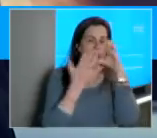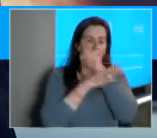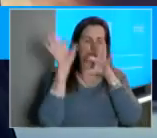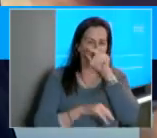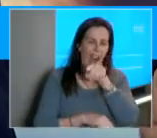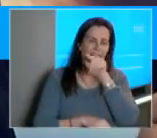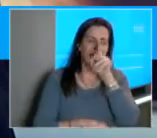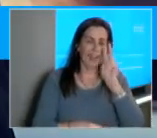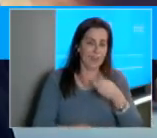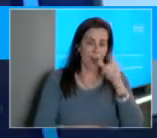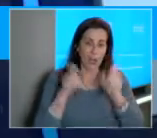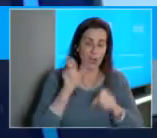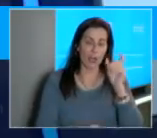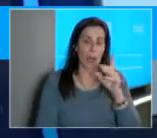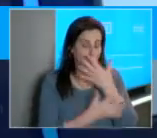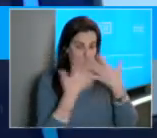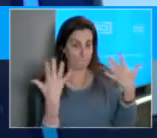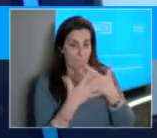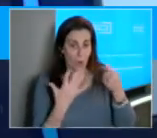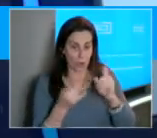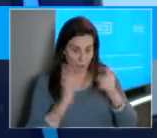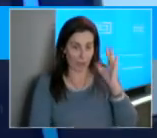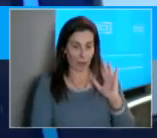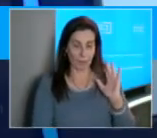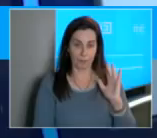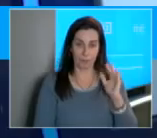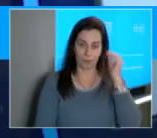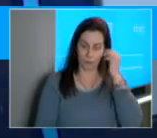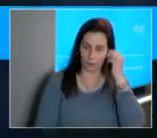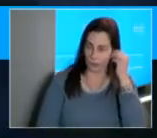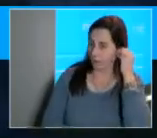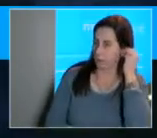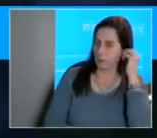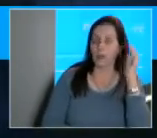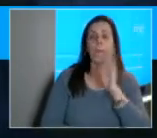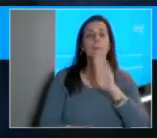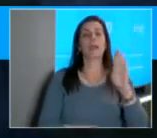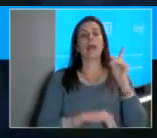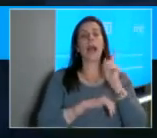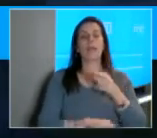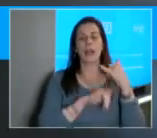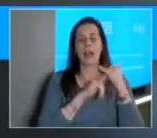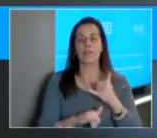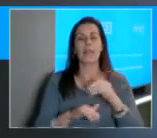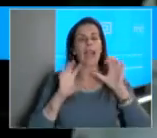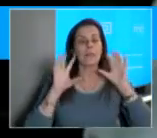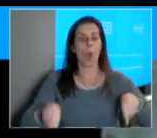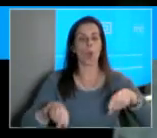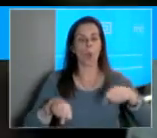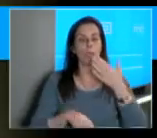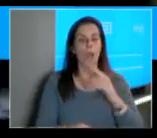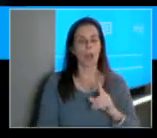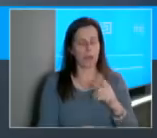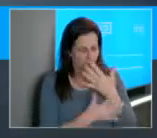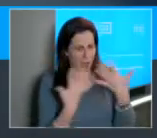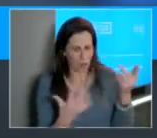את הבחירות האלה. שוב, אנשים יראו אותו דבר. ברור לך שזה מה שיקרה. ודאי, אני אומר, הוא חייב להביא את החלת הריבונות לישיבת